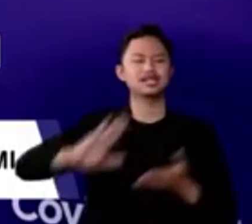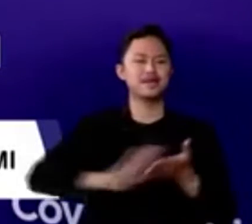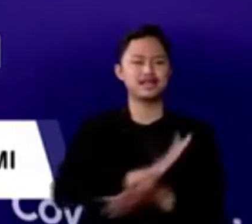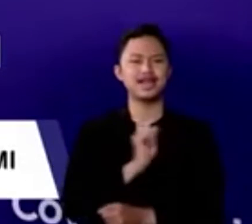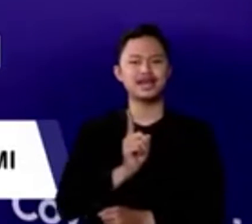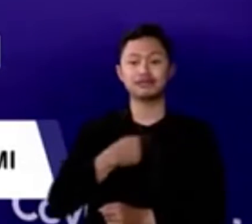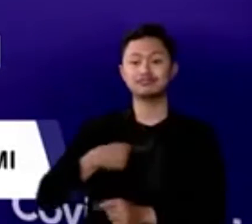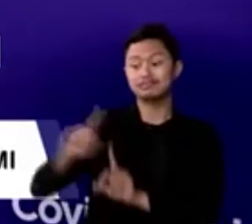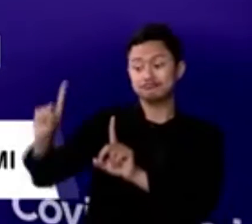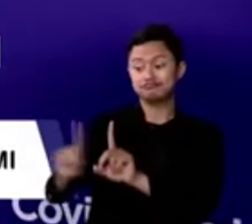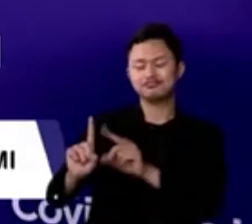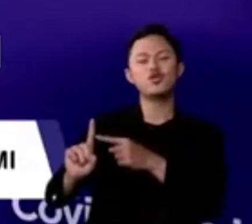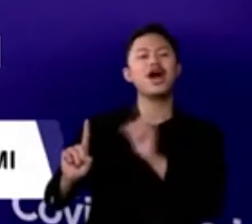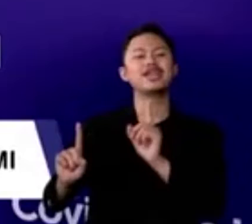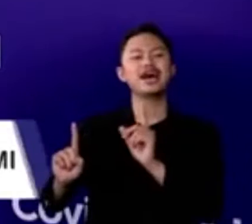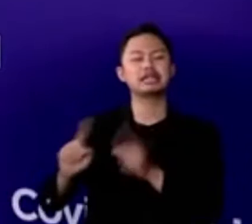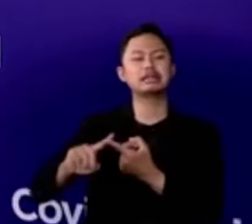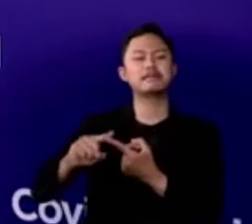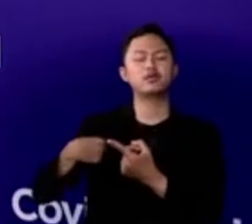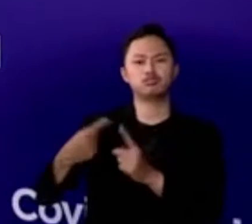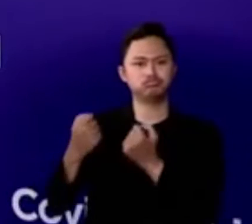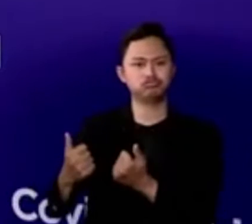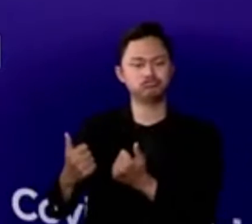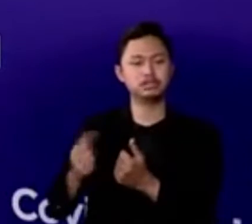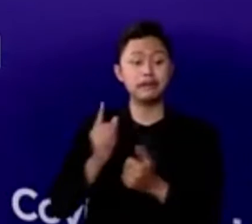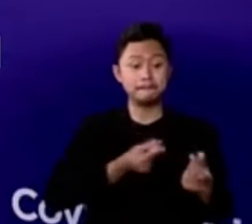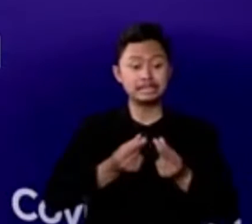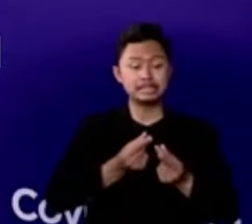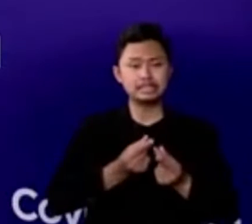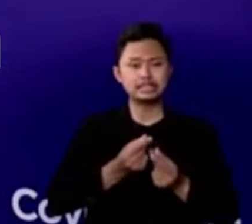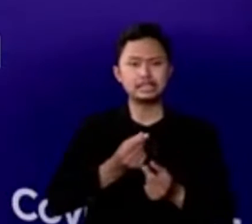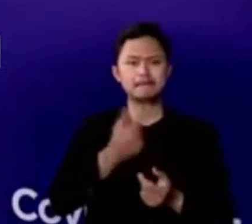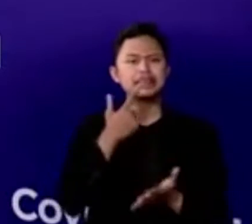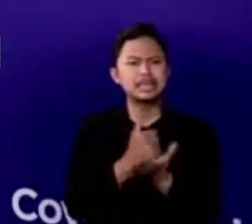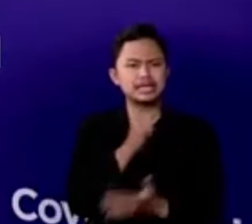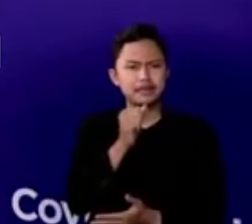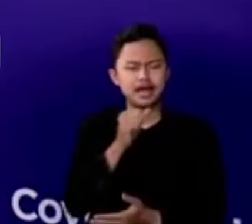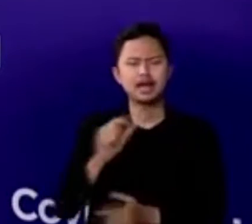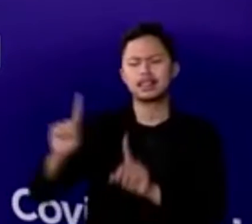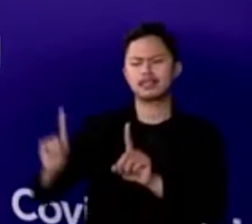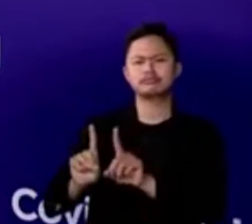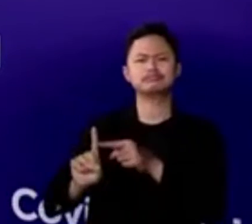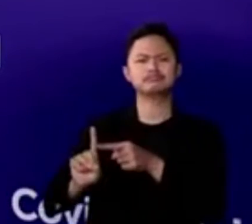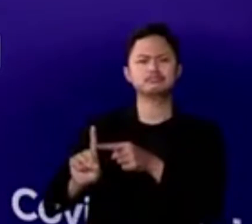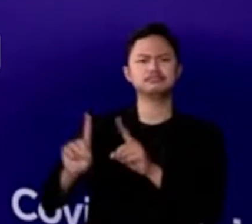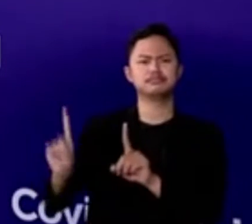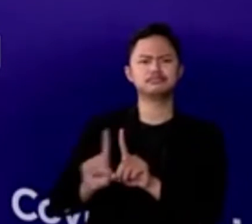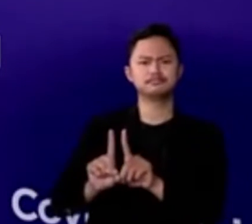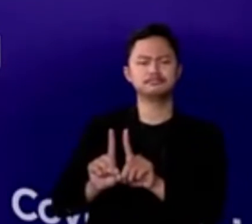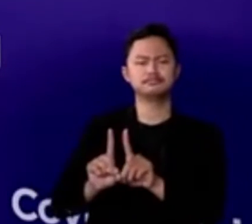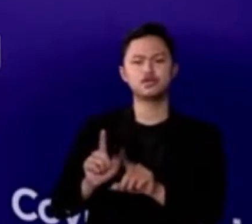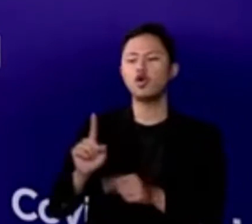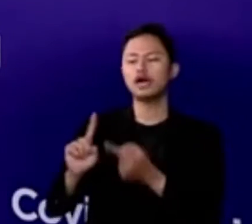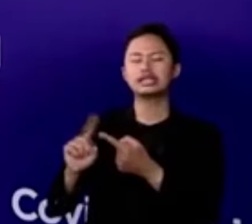dapat partner karena berbisnis juga salah satu yang penting kan partner dan reporter yang Insyaallah baik karena sudah berteman cukup lama